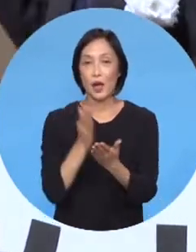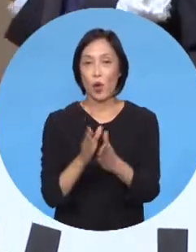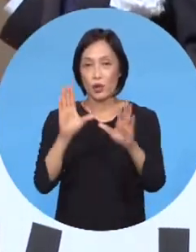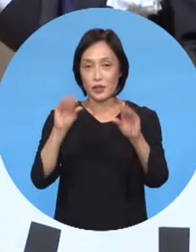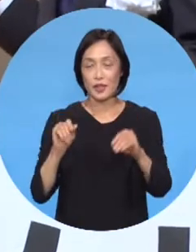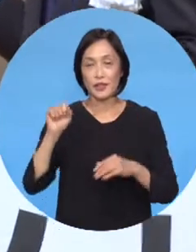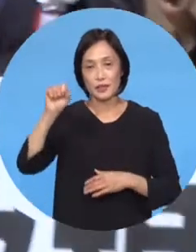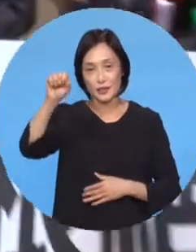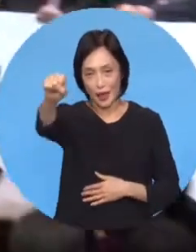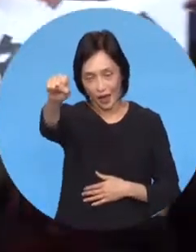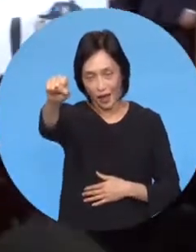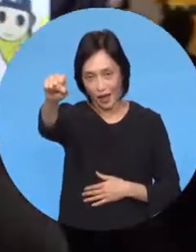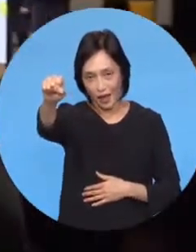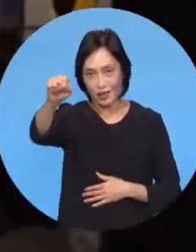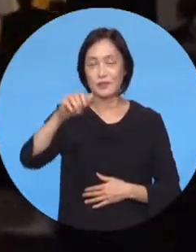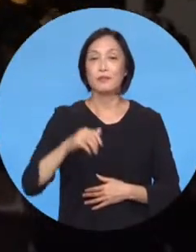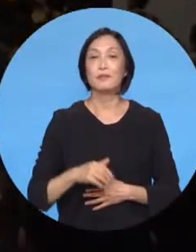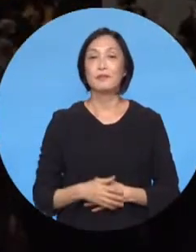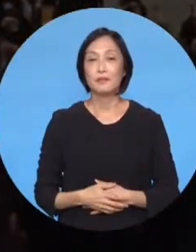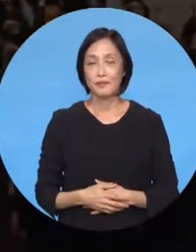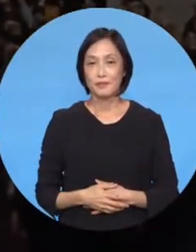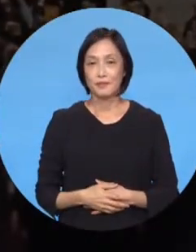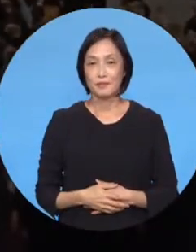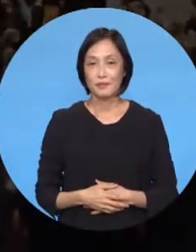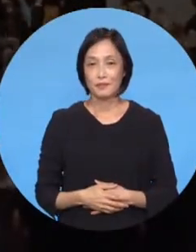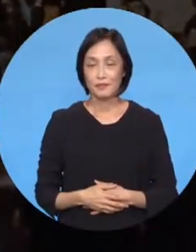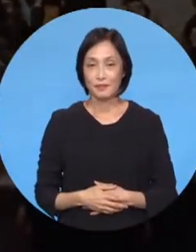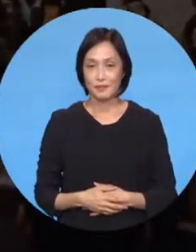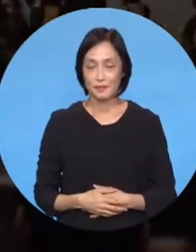ー、根絶だ